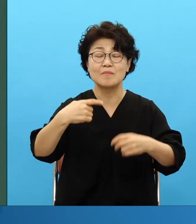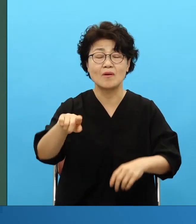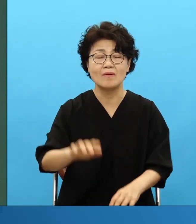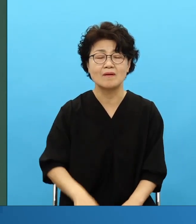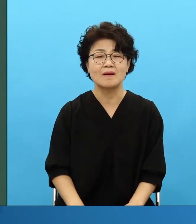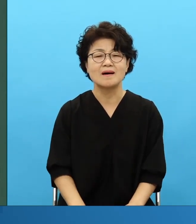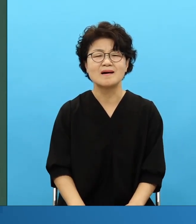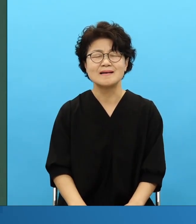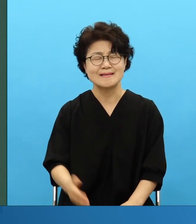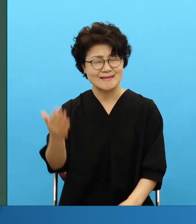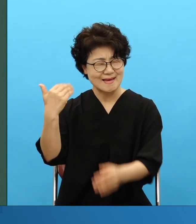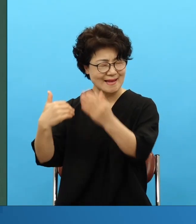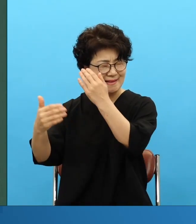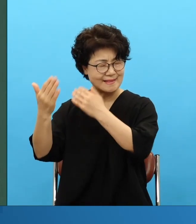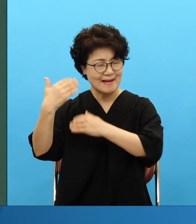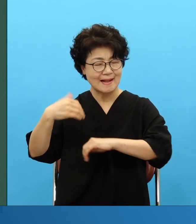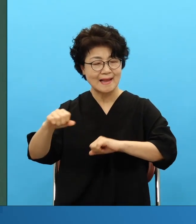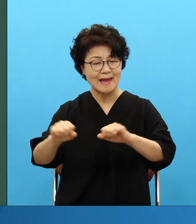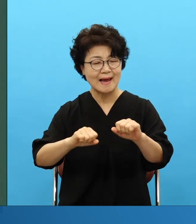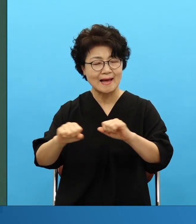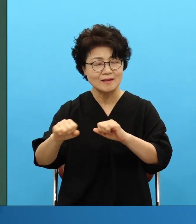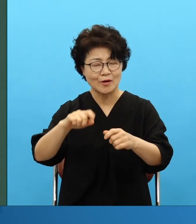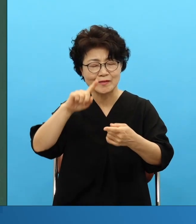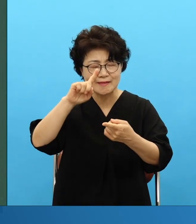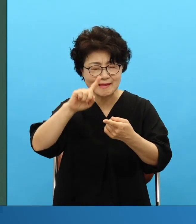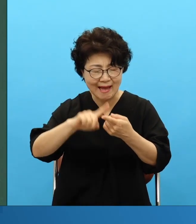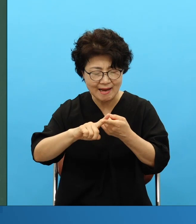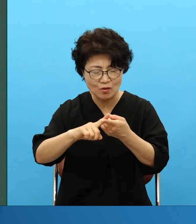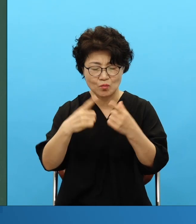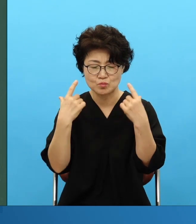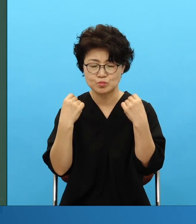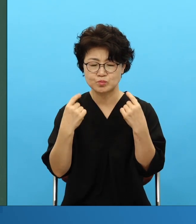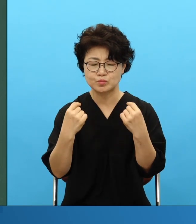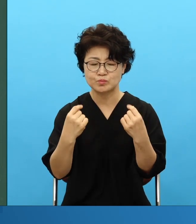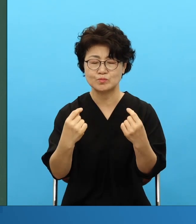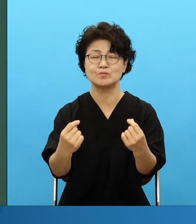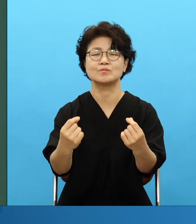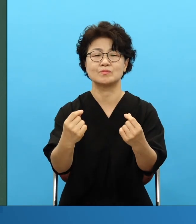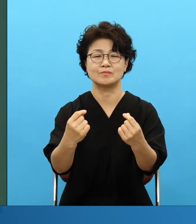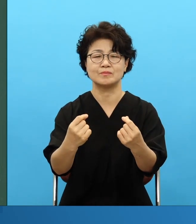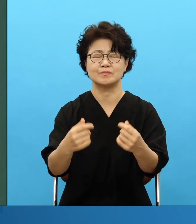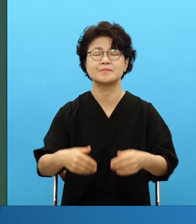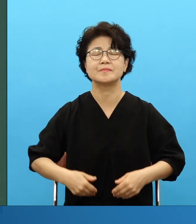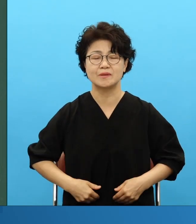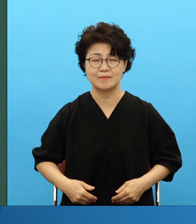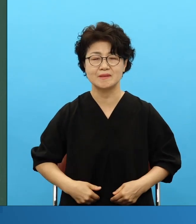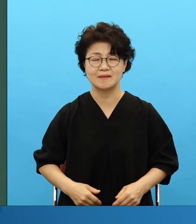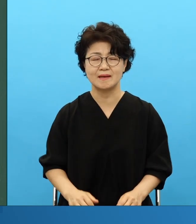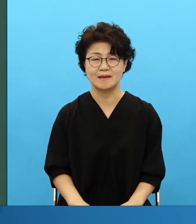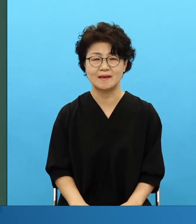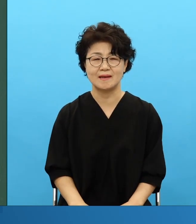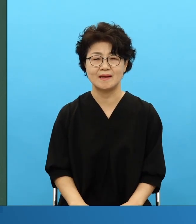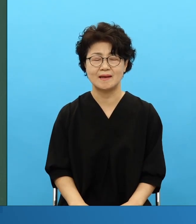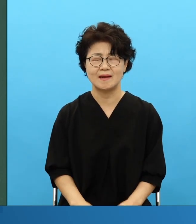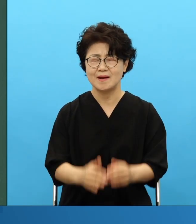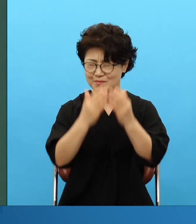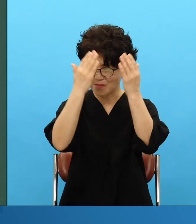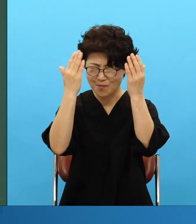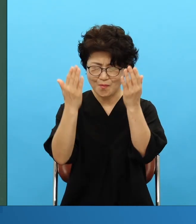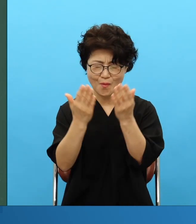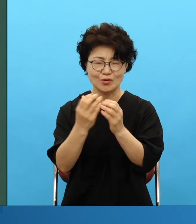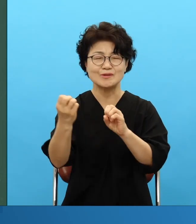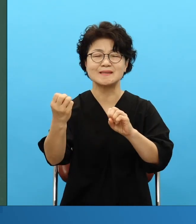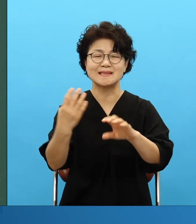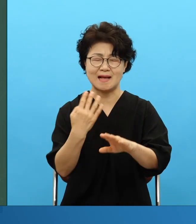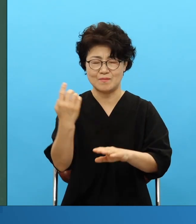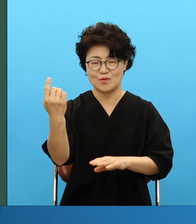상관없어요. 전에 행하던 대로 Doesn't matter what problems comes, just as he has done before. 여기서 모든 결정이 다 납니다. And all the decisions are